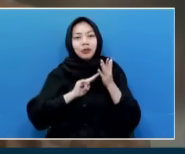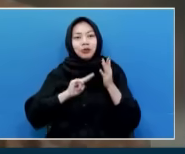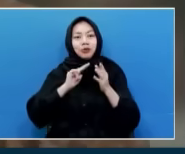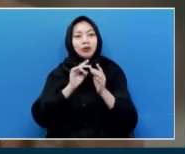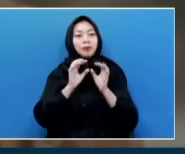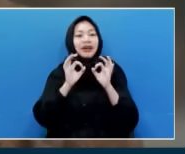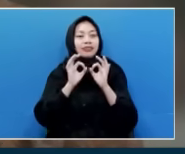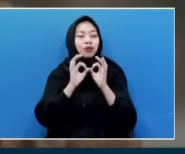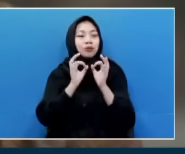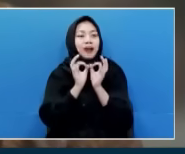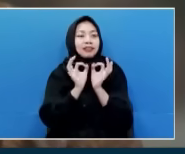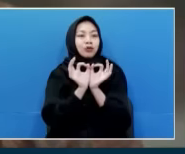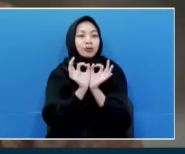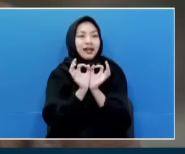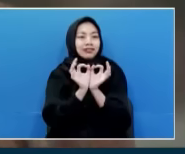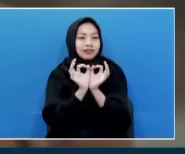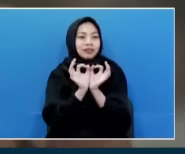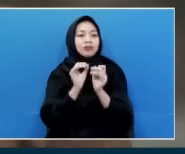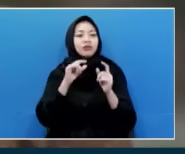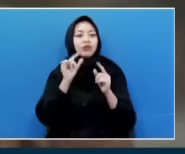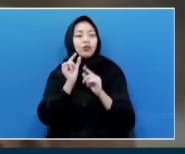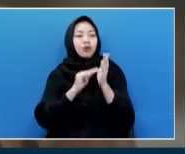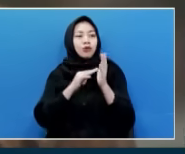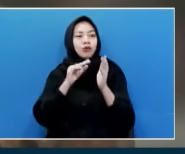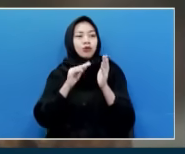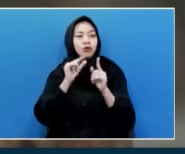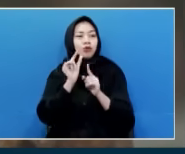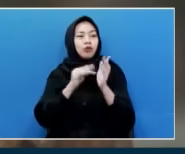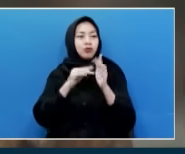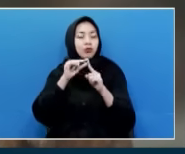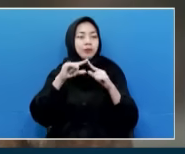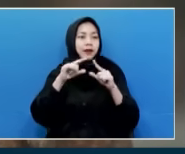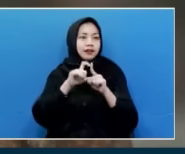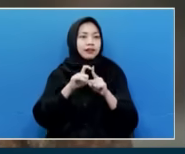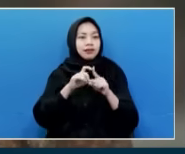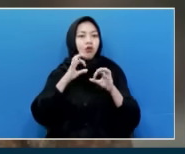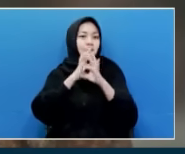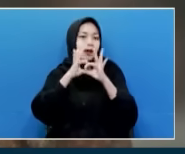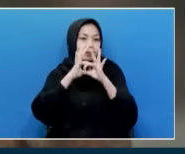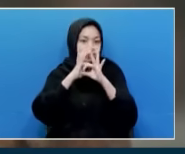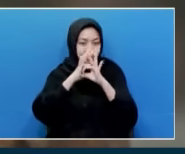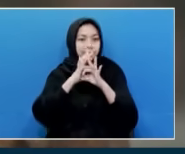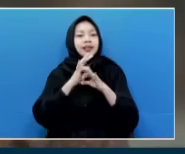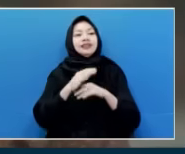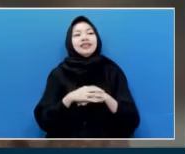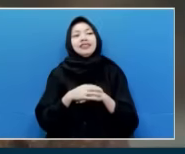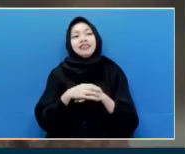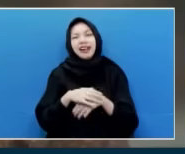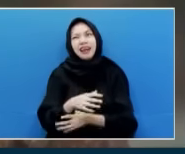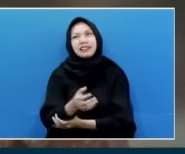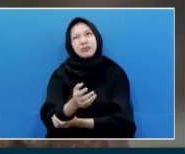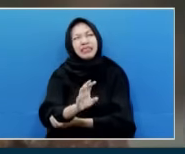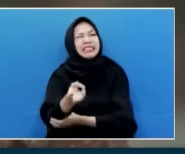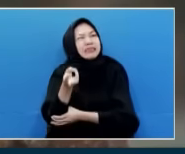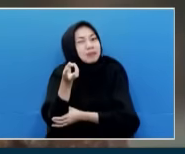eh baik nampaknya ini klaimpuan mengenai optimisme bahwa PDIP ini kan tinggal ya gal Minggu kurang lebih